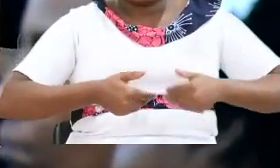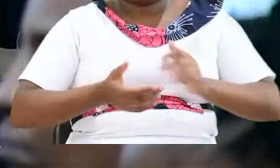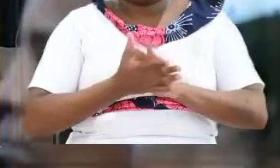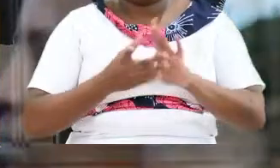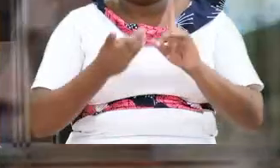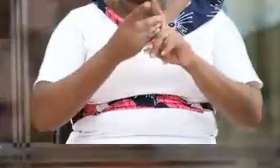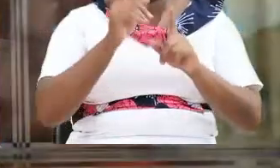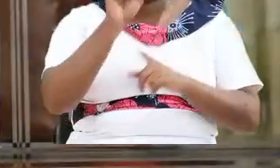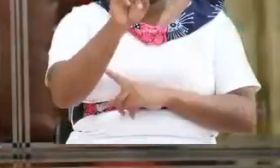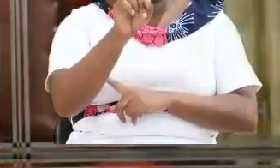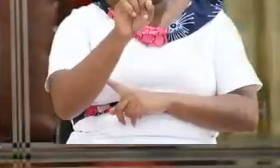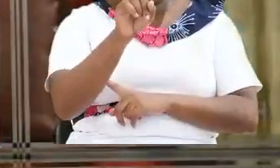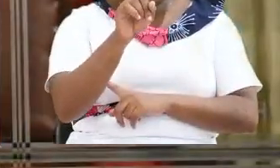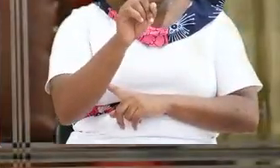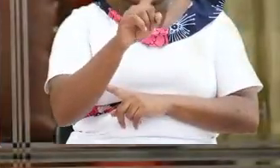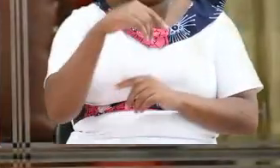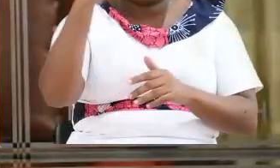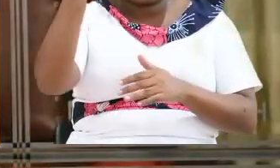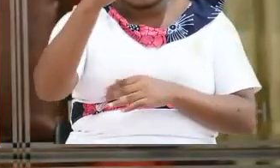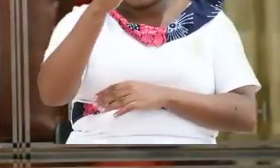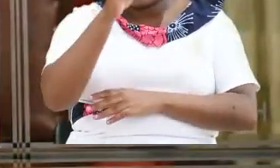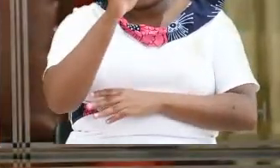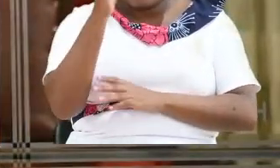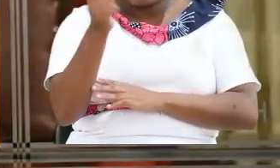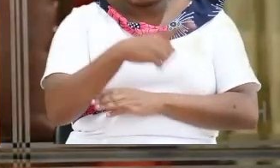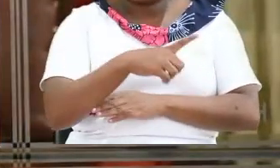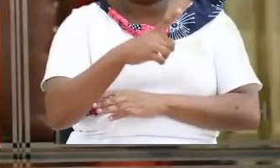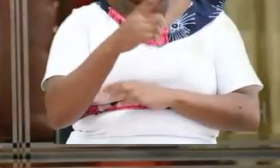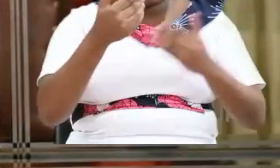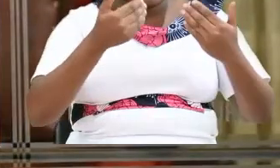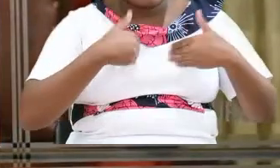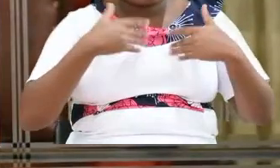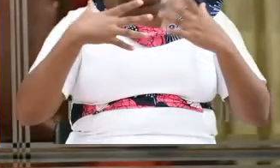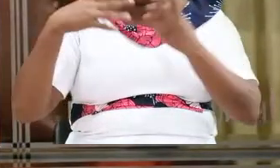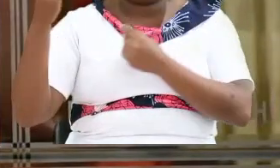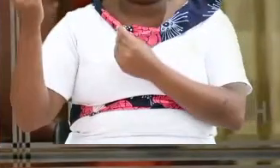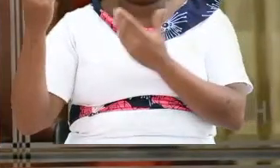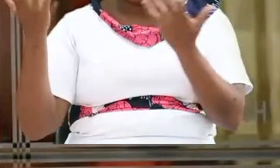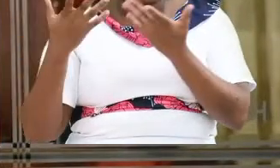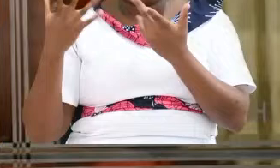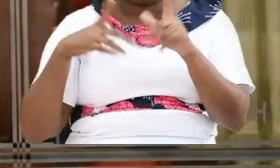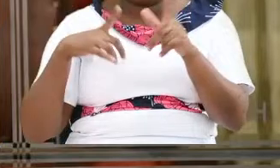tarehe 1 mwezi ujao watakuwa wakielekea